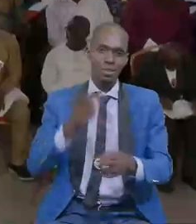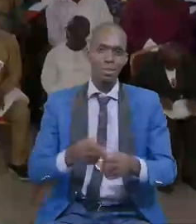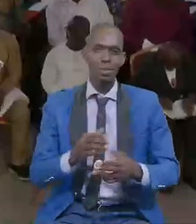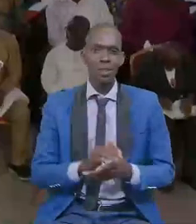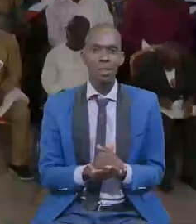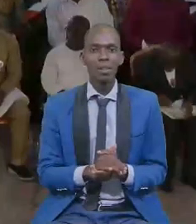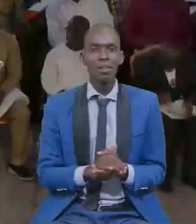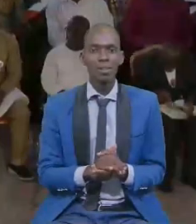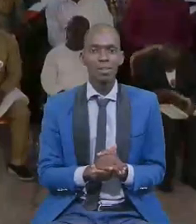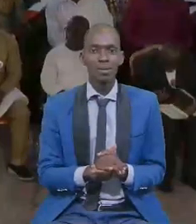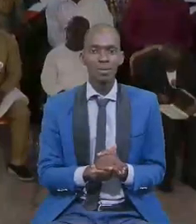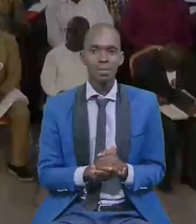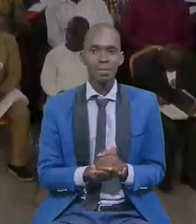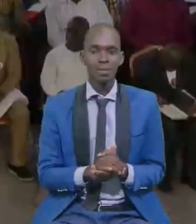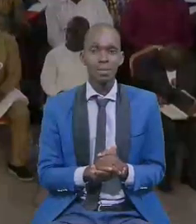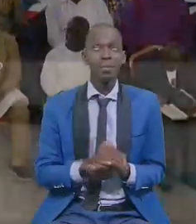Jésus.